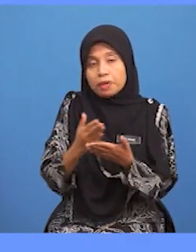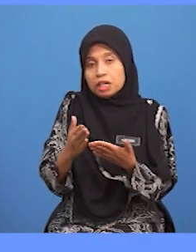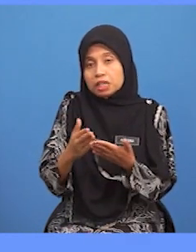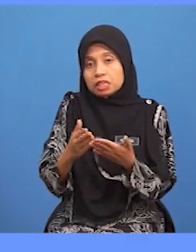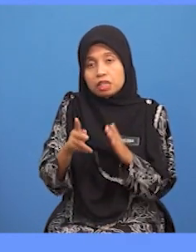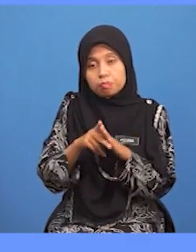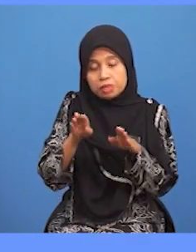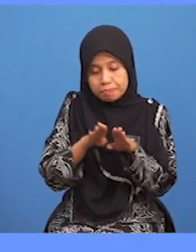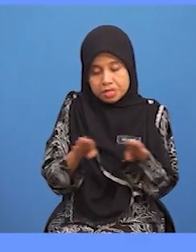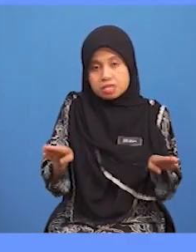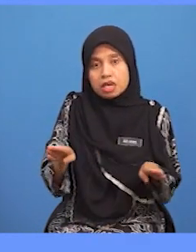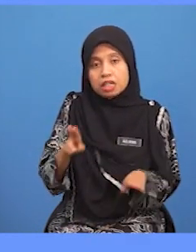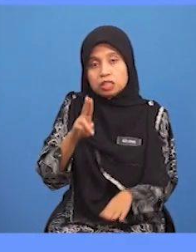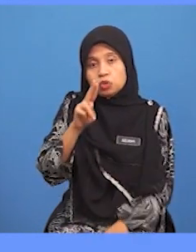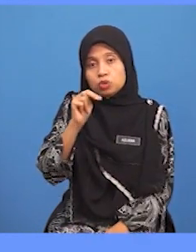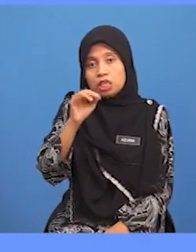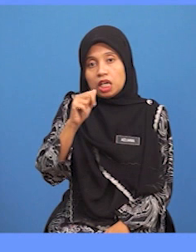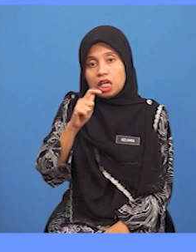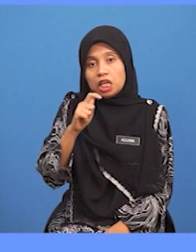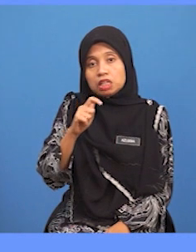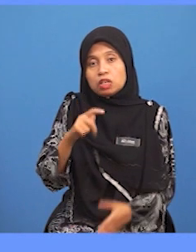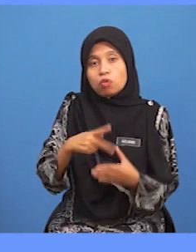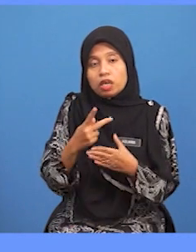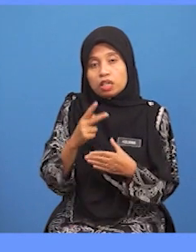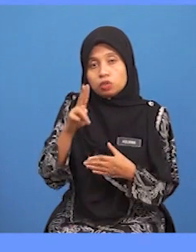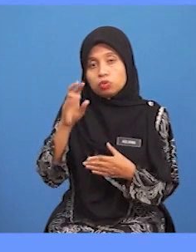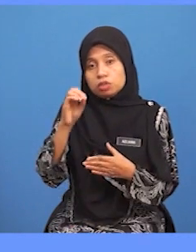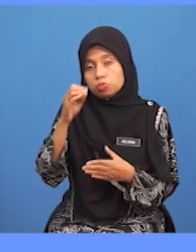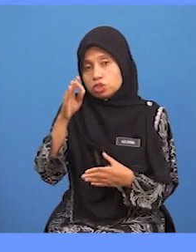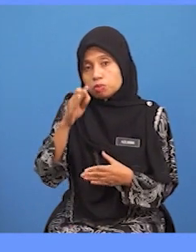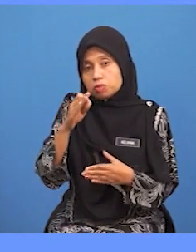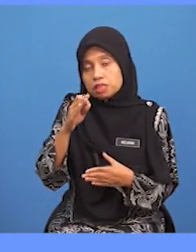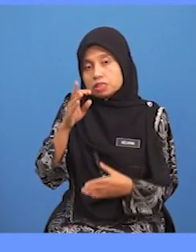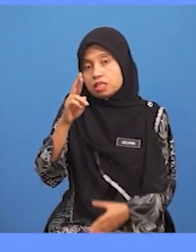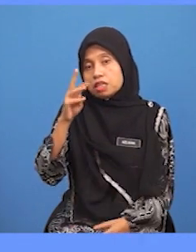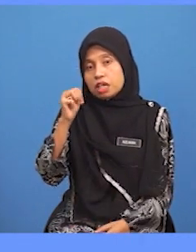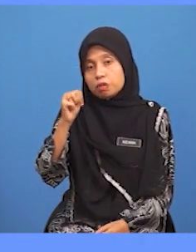RM135,000 bahagi dengan perbezaan unit keluaran 2019